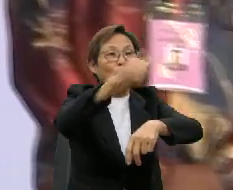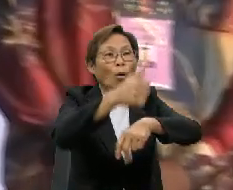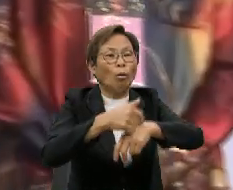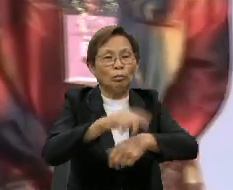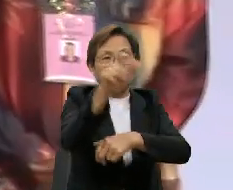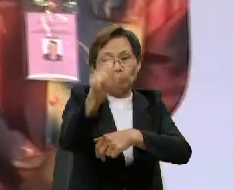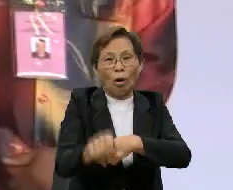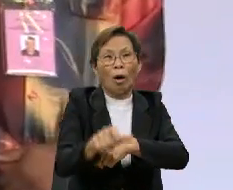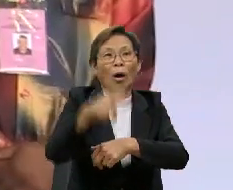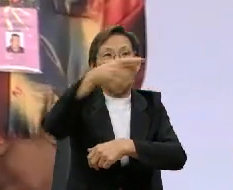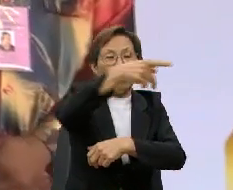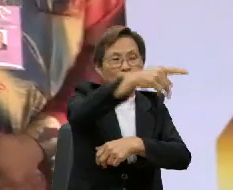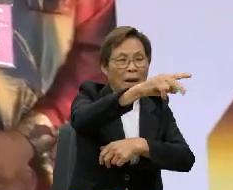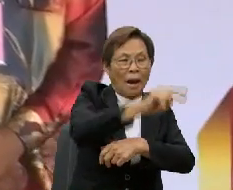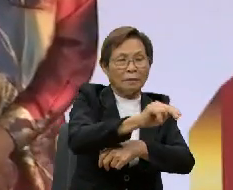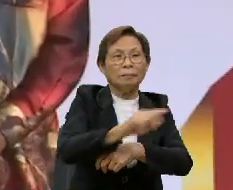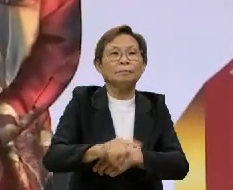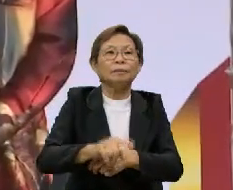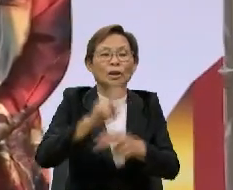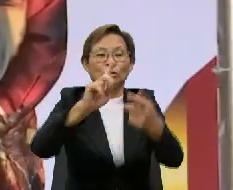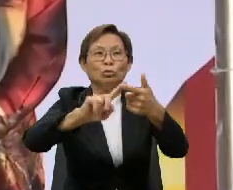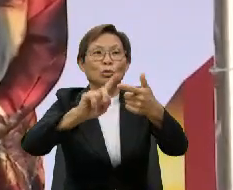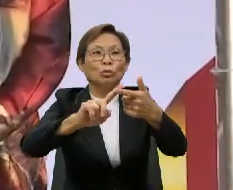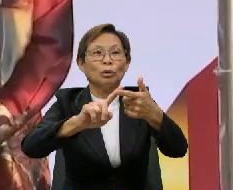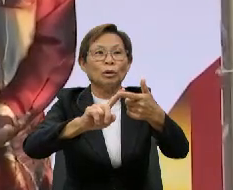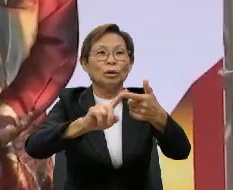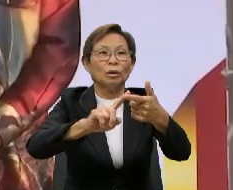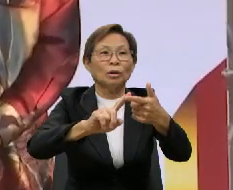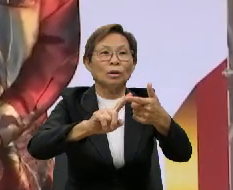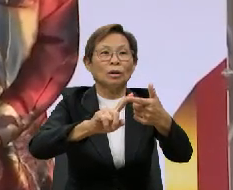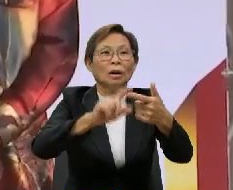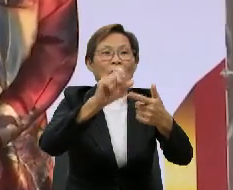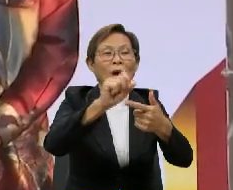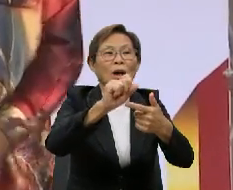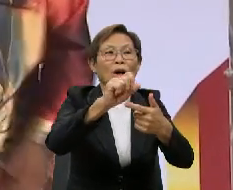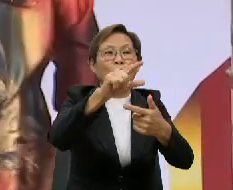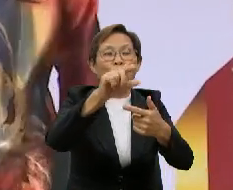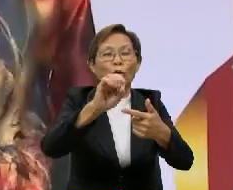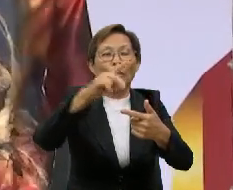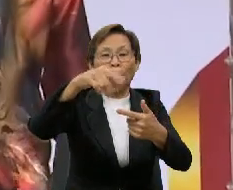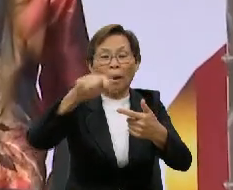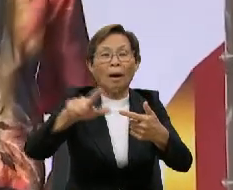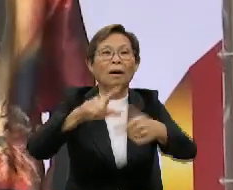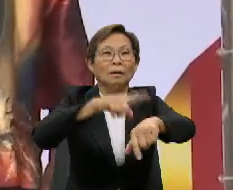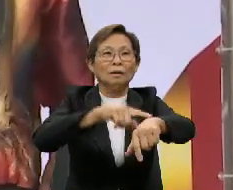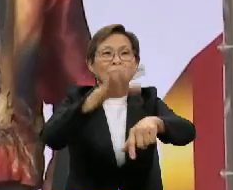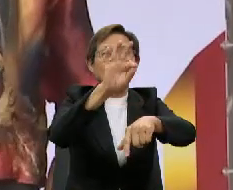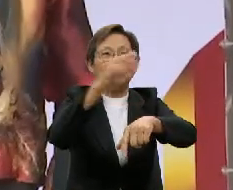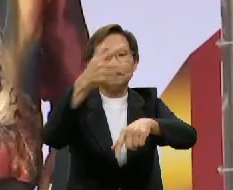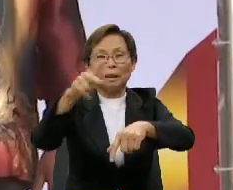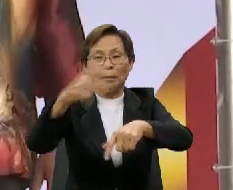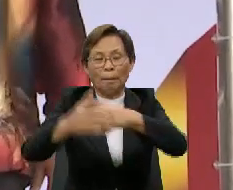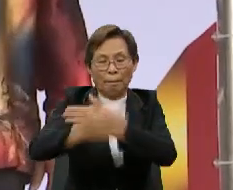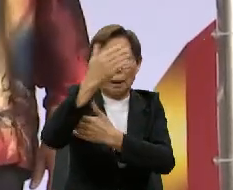Perikatan Nasional. Yang kedua, Suman Anak Laki Gopal, masa 9.13